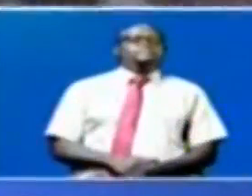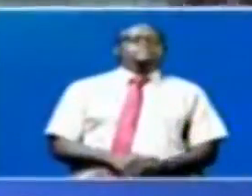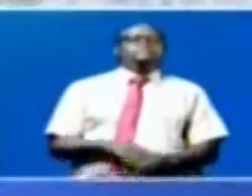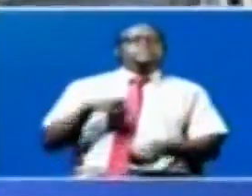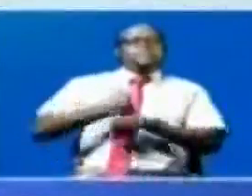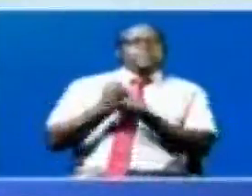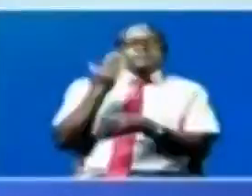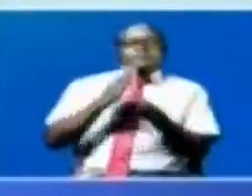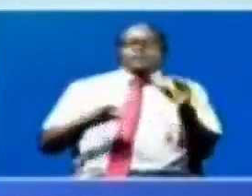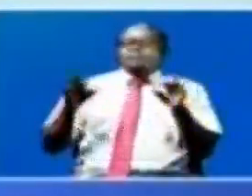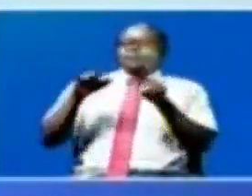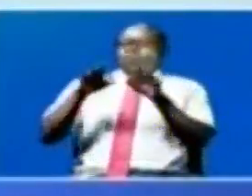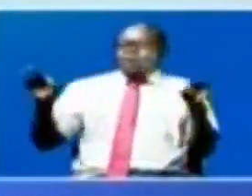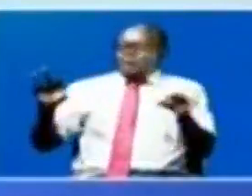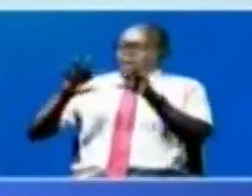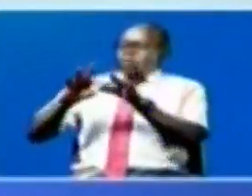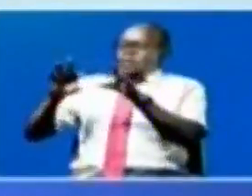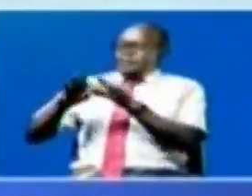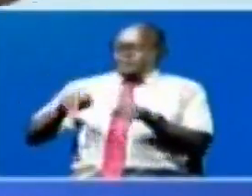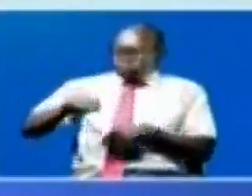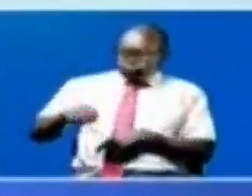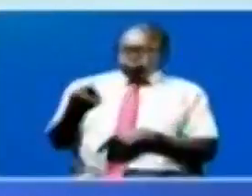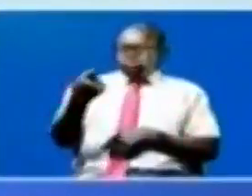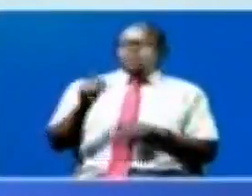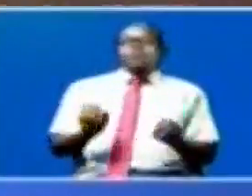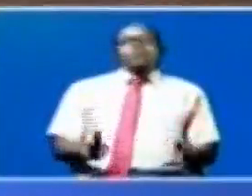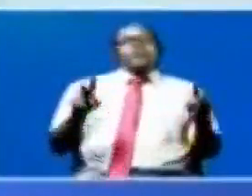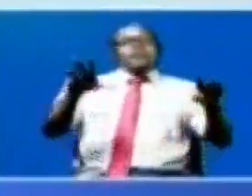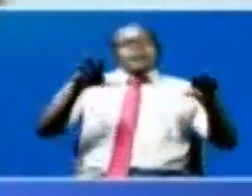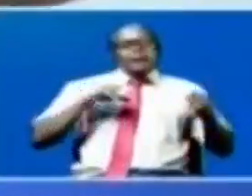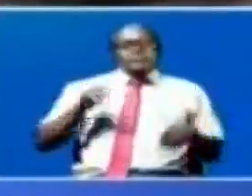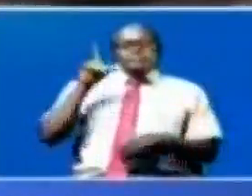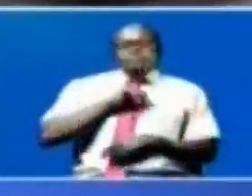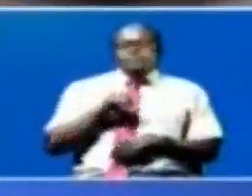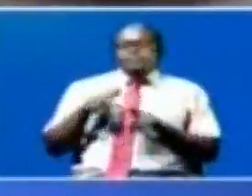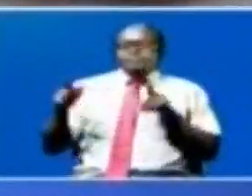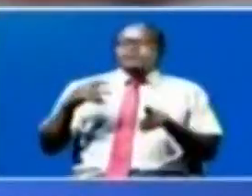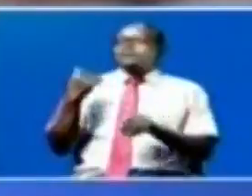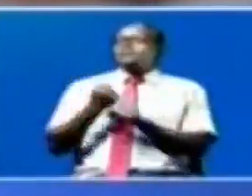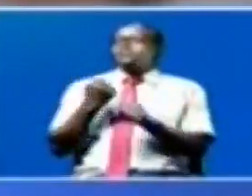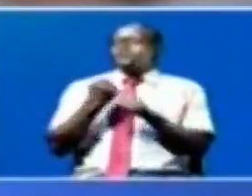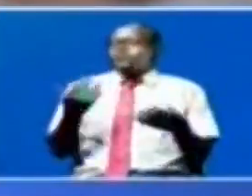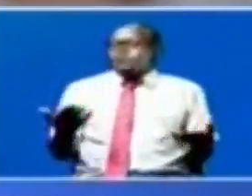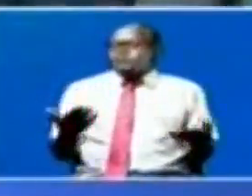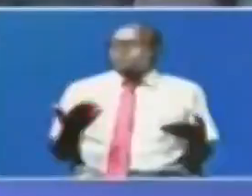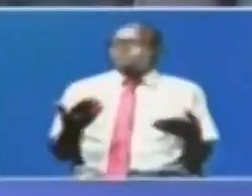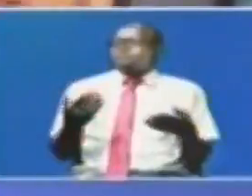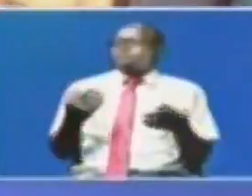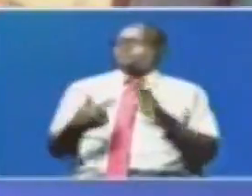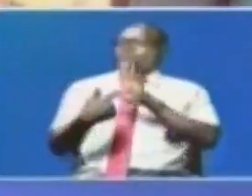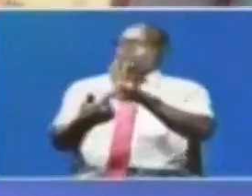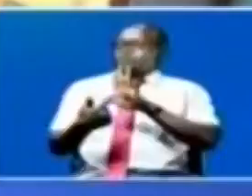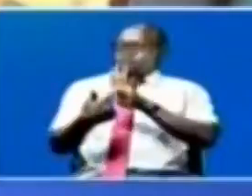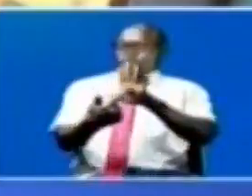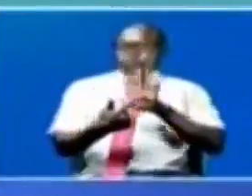nikafanya wiring. Nikaiwasha ikakubali. Baada kukubali nikaanza manjonjo ya kufanya ionekane